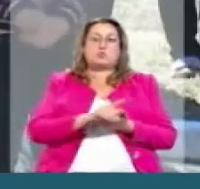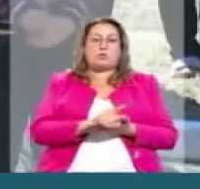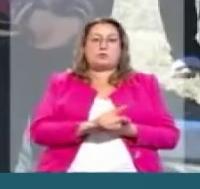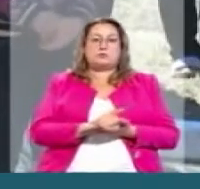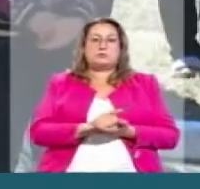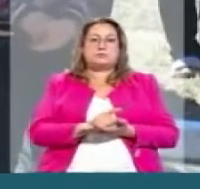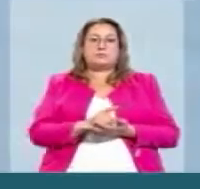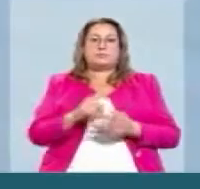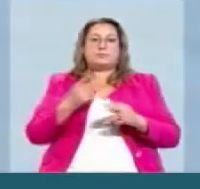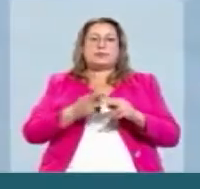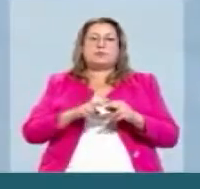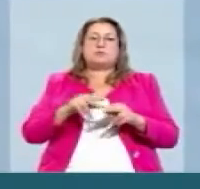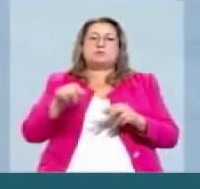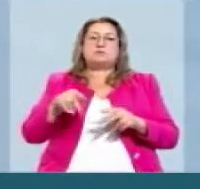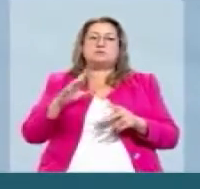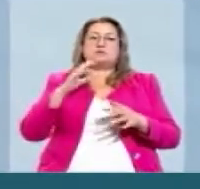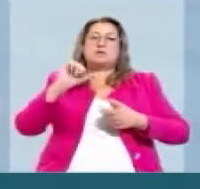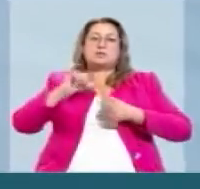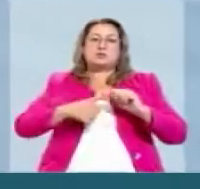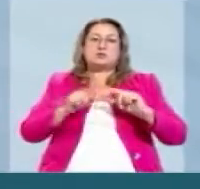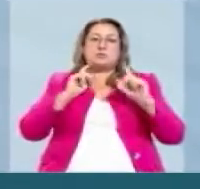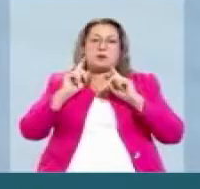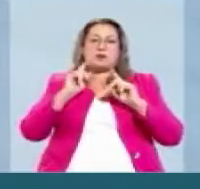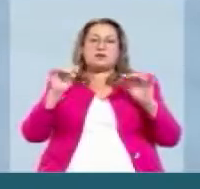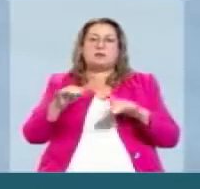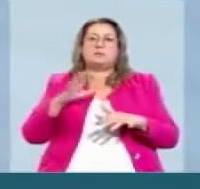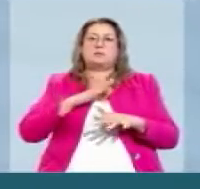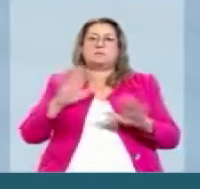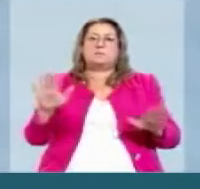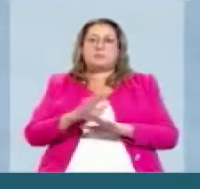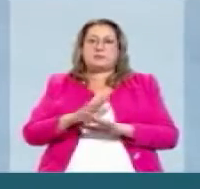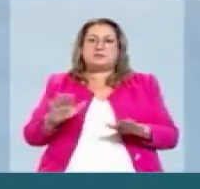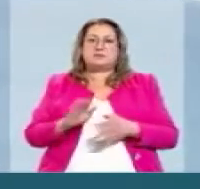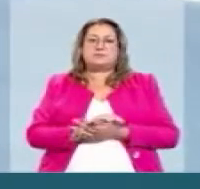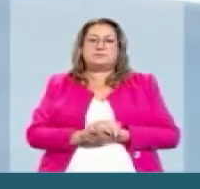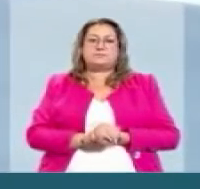азаматтық борыш. Сол себепті думан барысында Ахаң жайында ой да толғанды. Ән